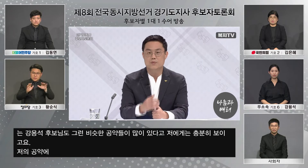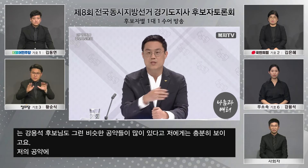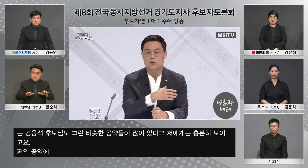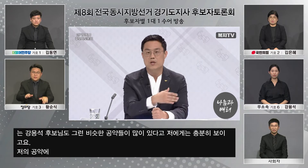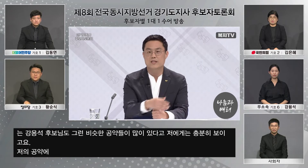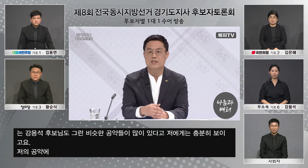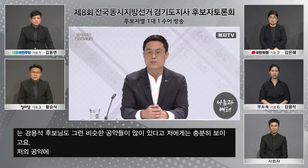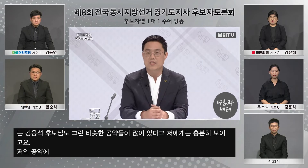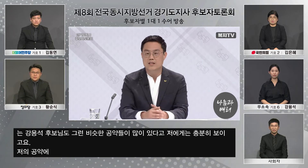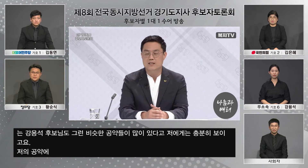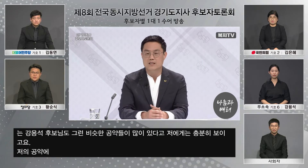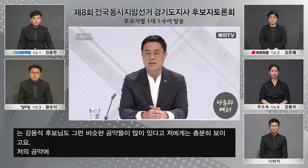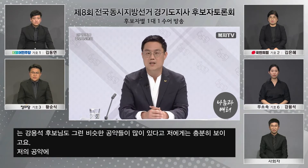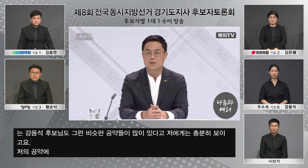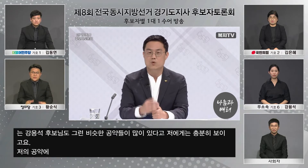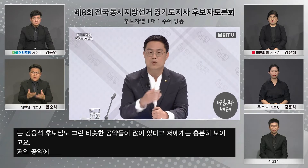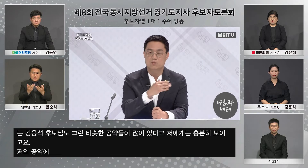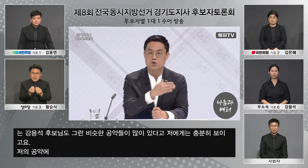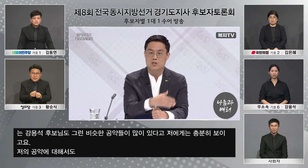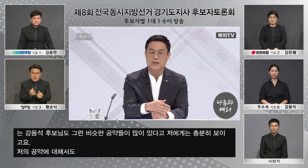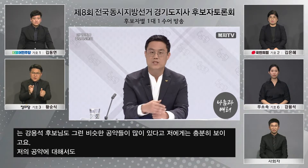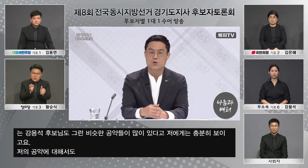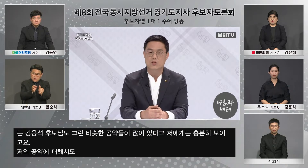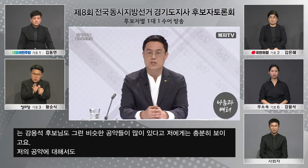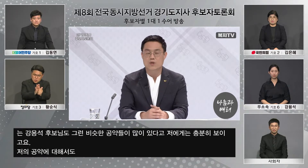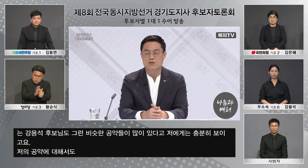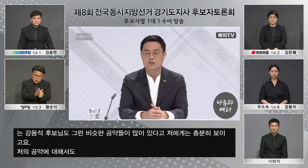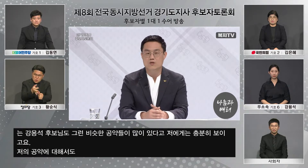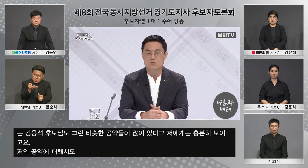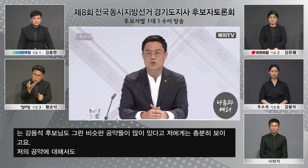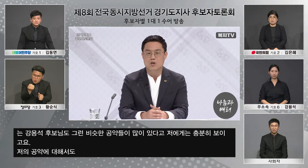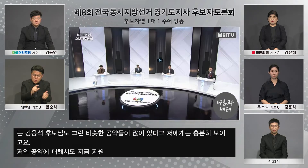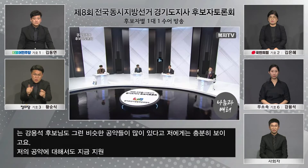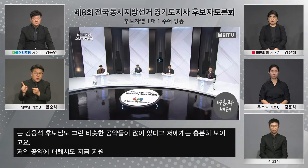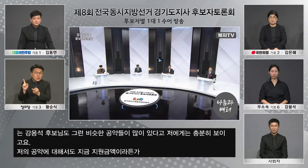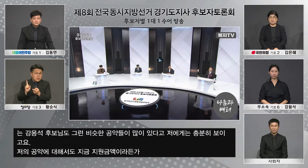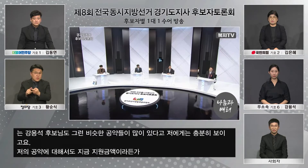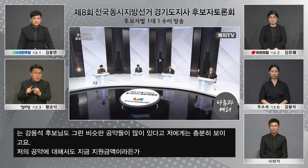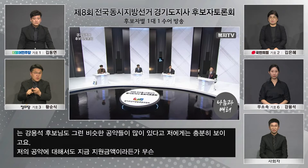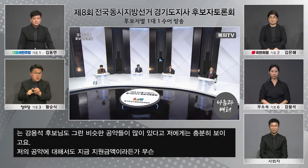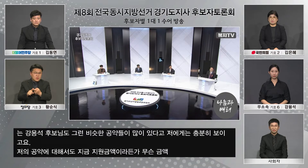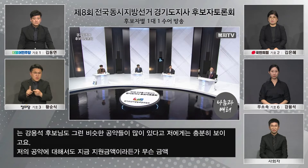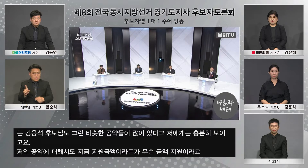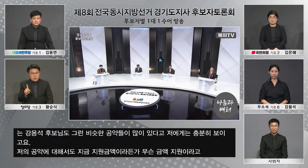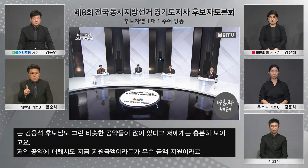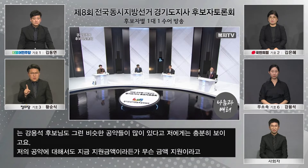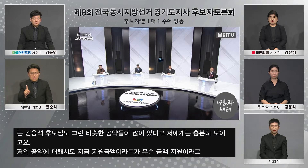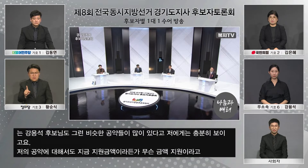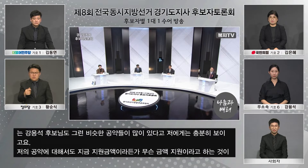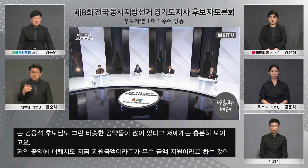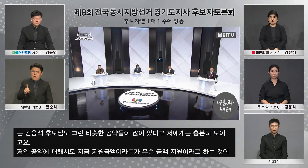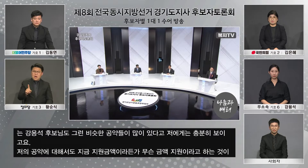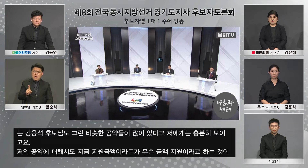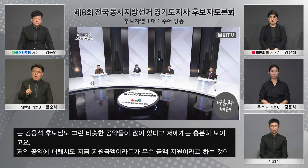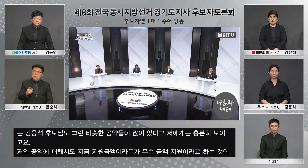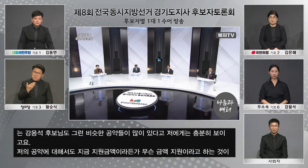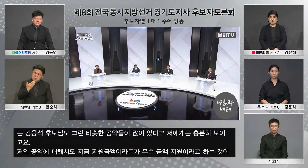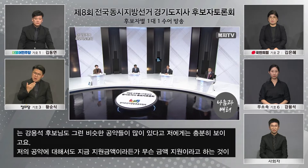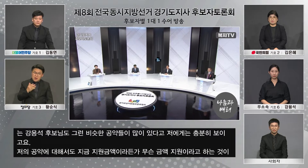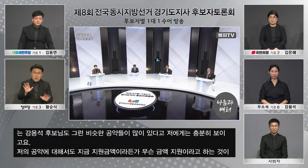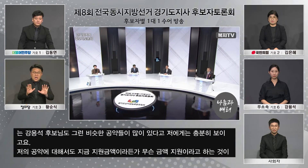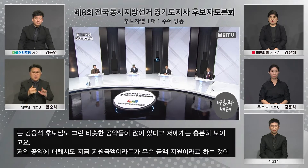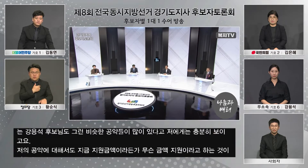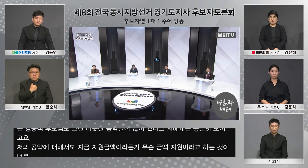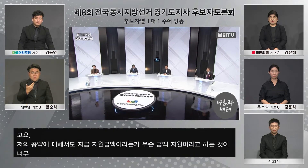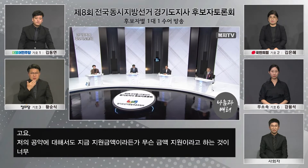지원 금액이라든가 무슨 뭐 금액 지원이라고 하는 것이 너무 허황되다 이렇게도 생각을 하실 수 있을 것 같아요. 사실 전혀 그렇지 않습니다.